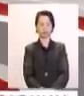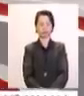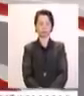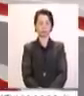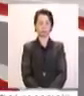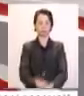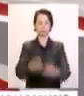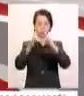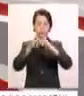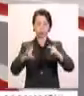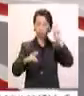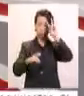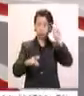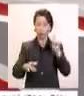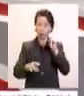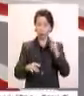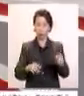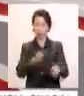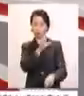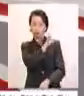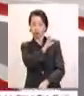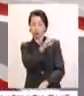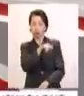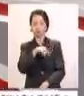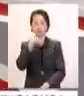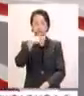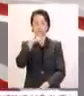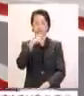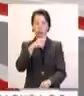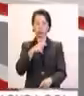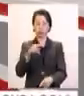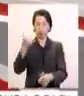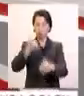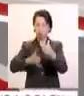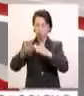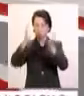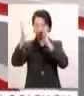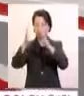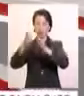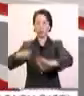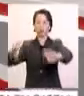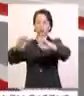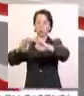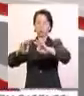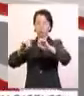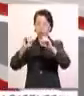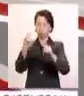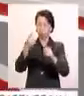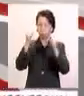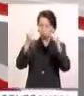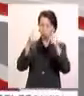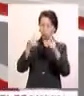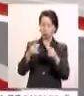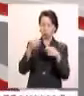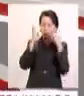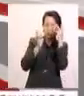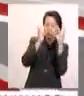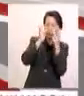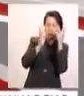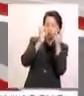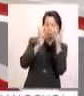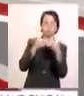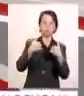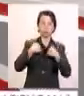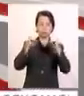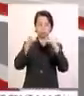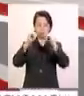Di kem Vietnam pula, ketua jurulatihnya Park Hang Seo mengakui kemarahan Malaysia ke pentas akhir sesuatu yang harus dirisaukan. Beraksi